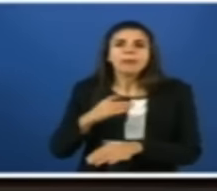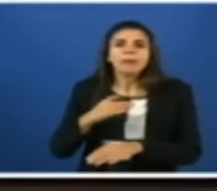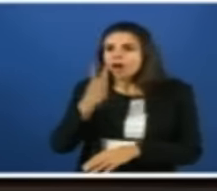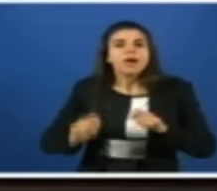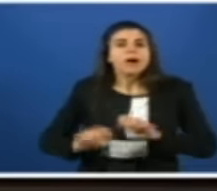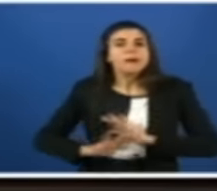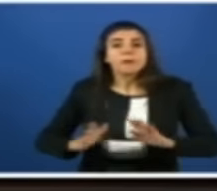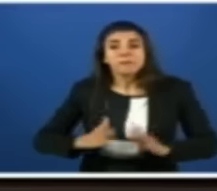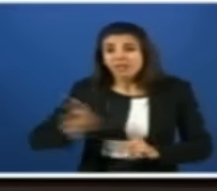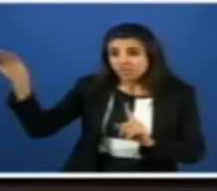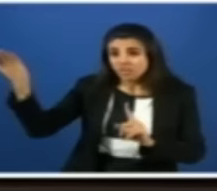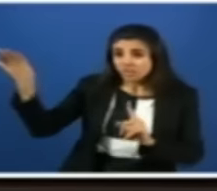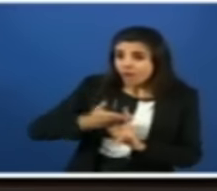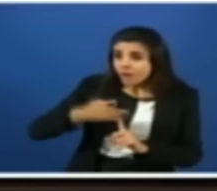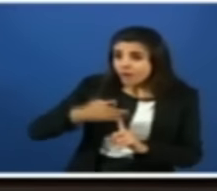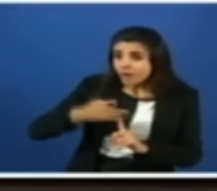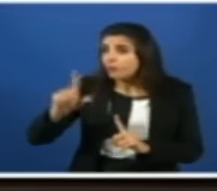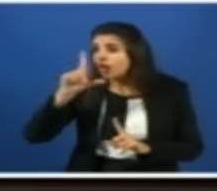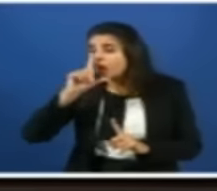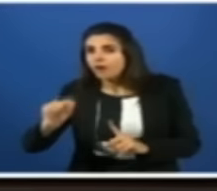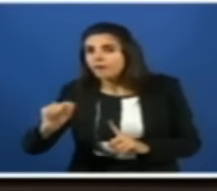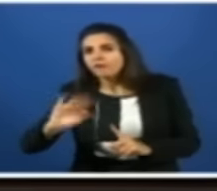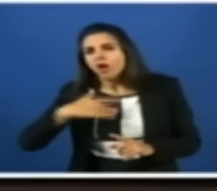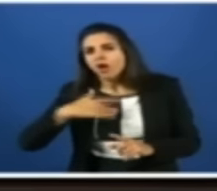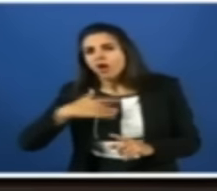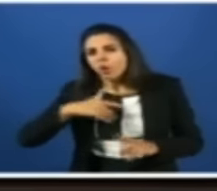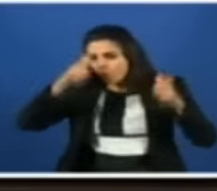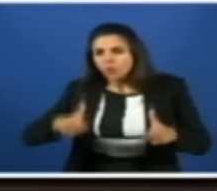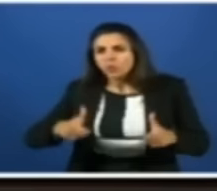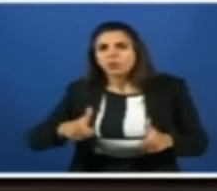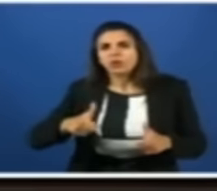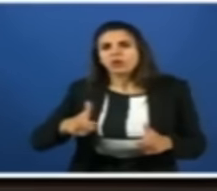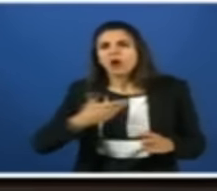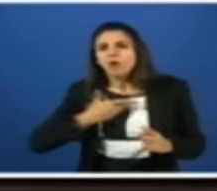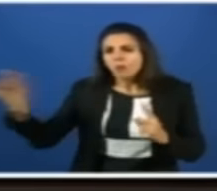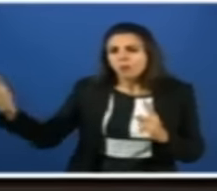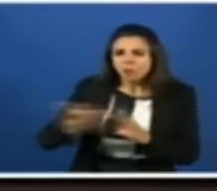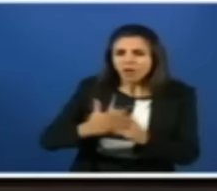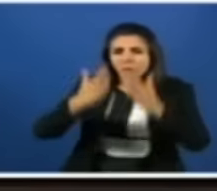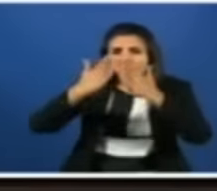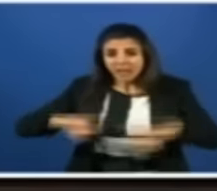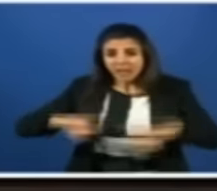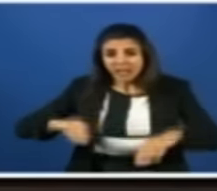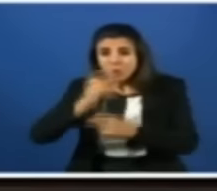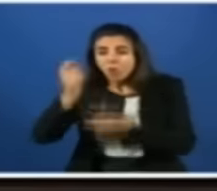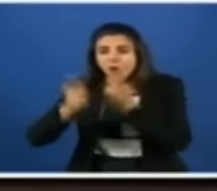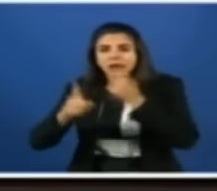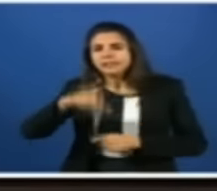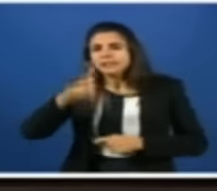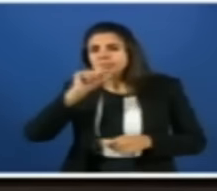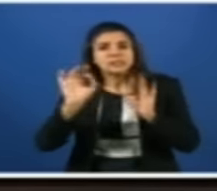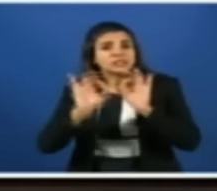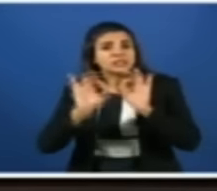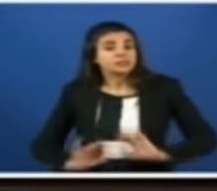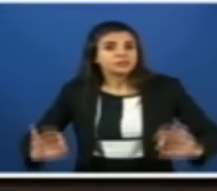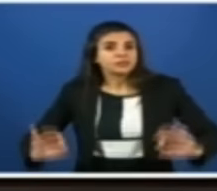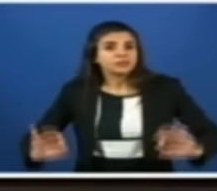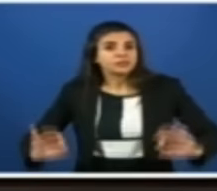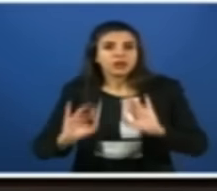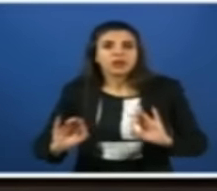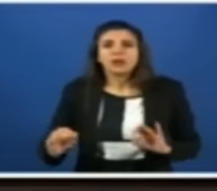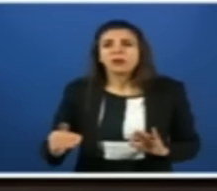yapan, ülkemizi yıkmaya çalışan hiç kimse, ama hiç kimse